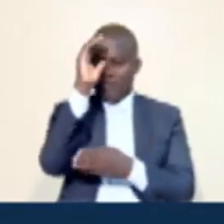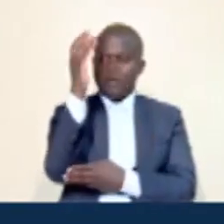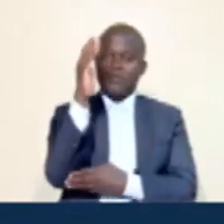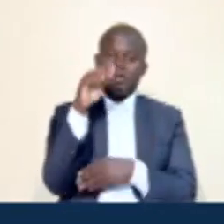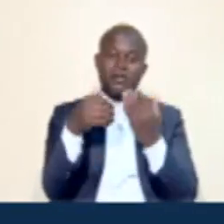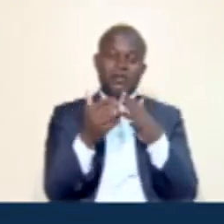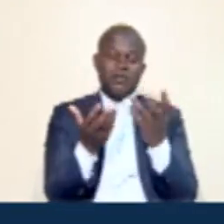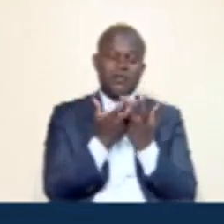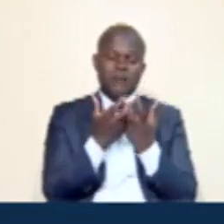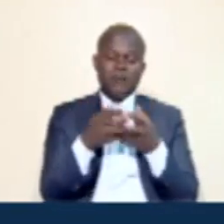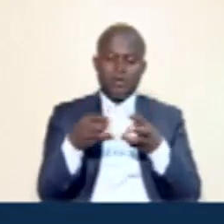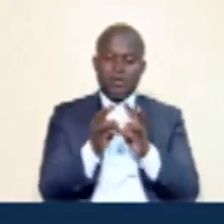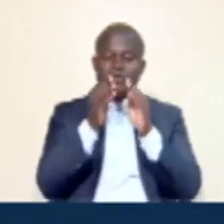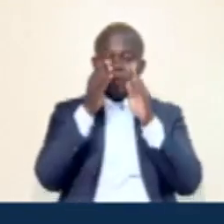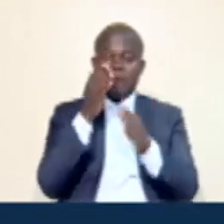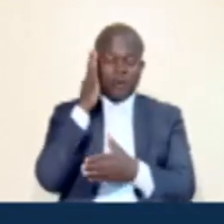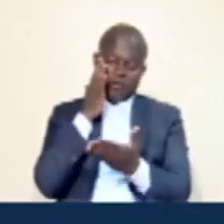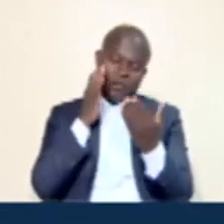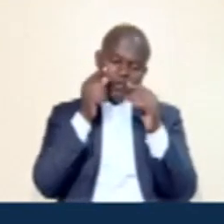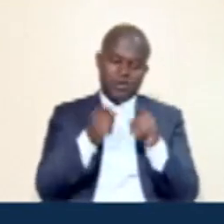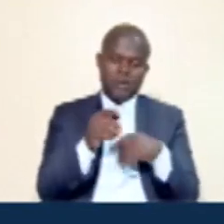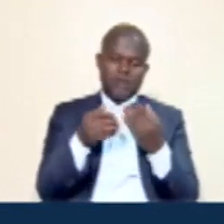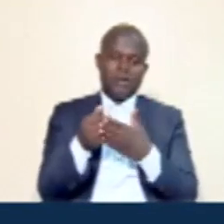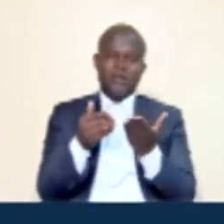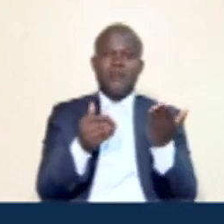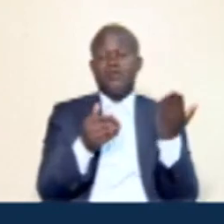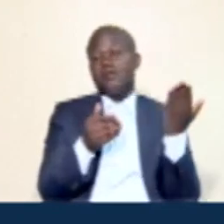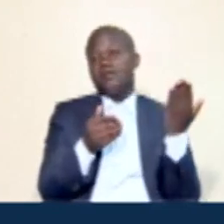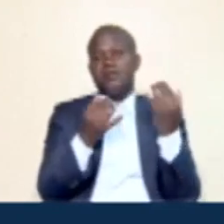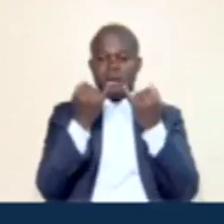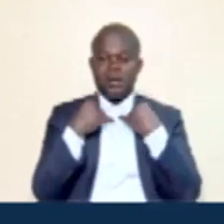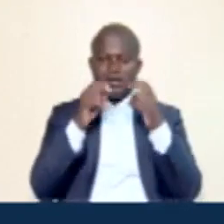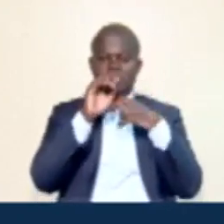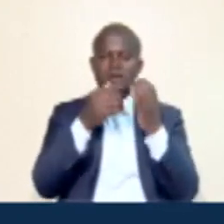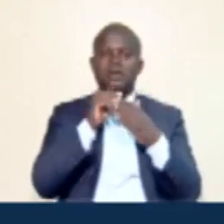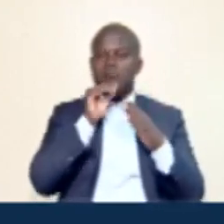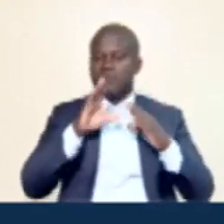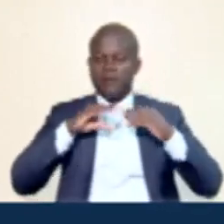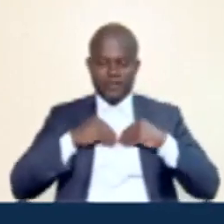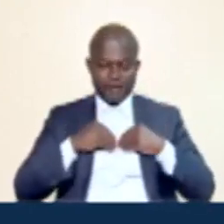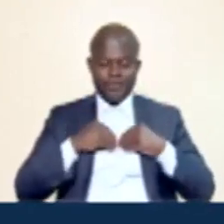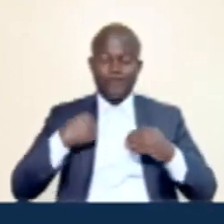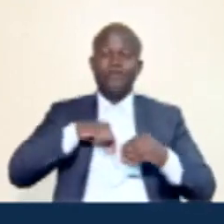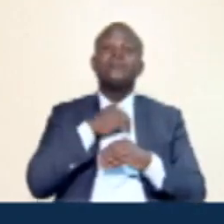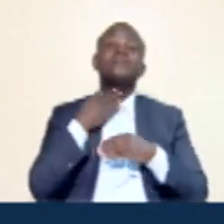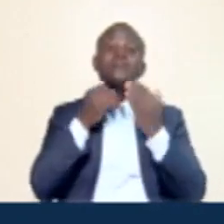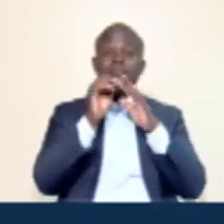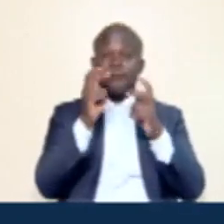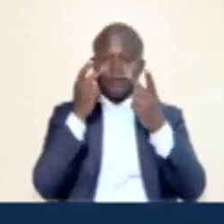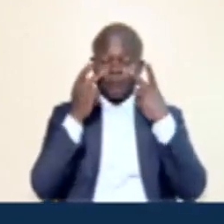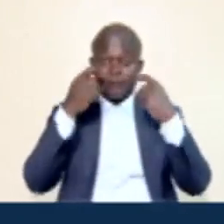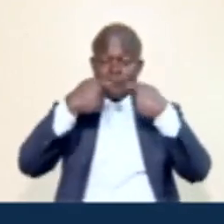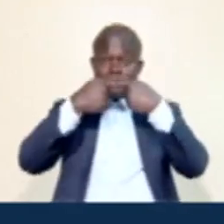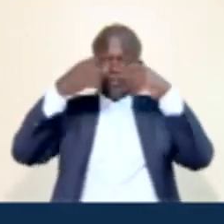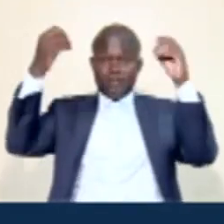bijyanye n'amapoto ku buryo umuriro watugeraho bakaduhakanira bakatubwira ko bitemewe turifuza ko twabona umuriro